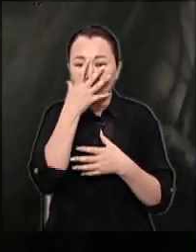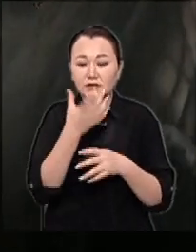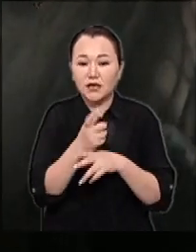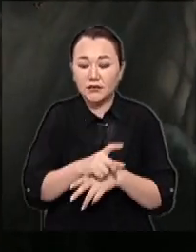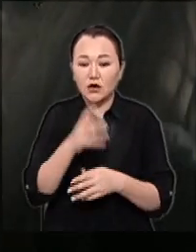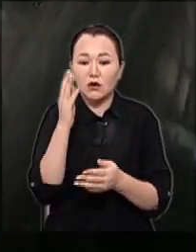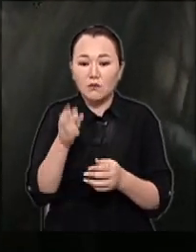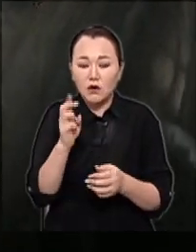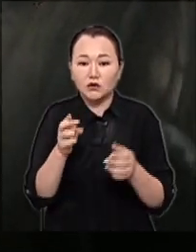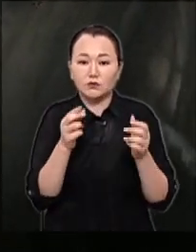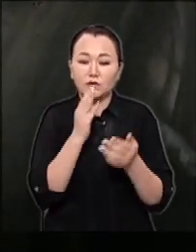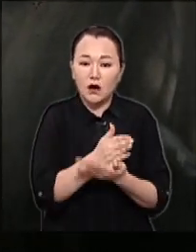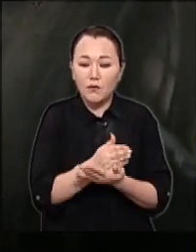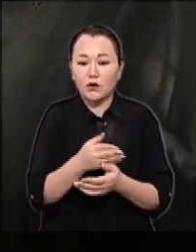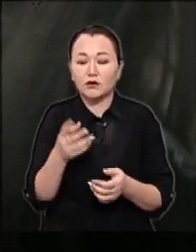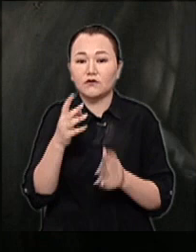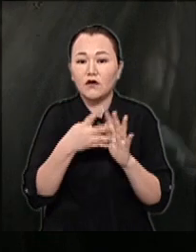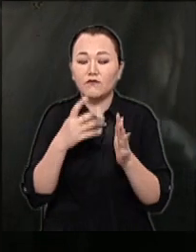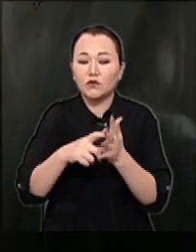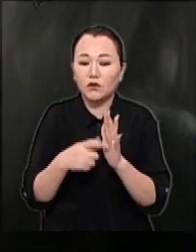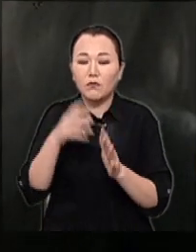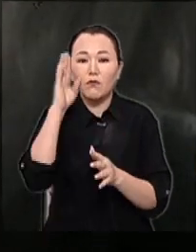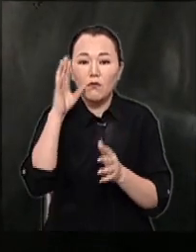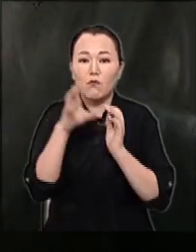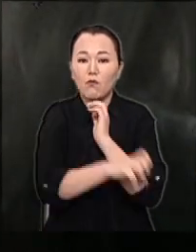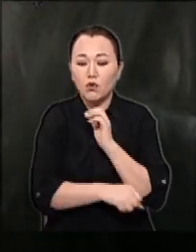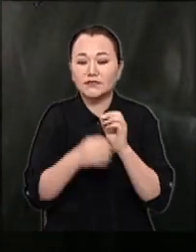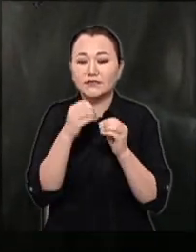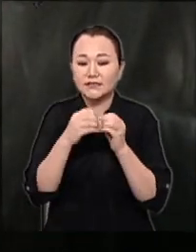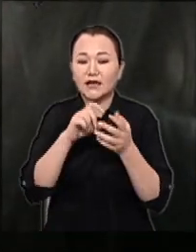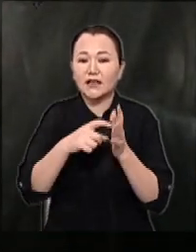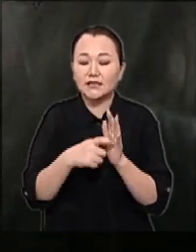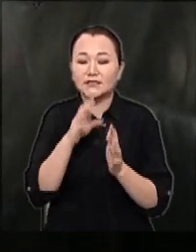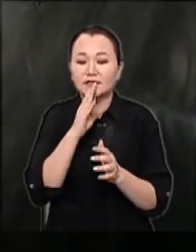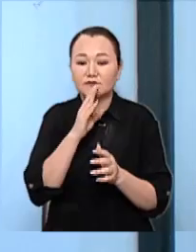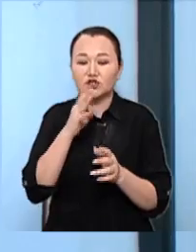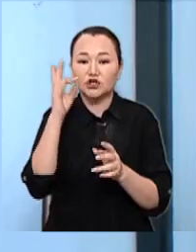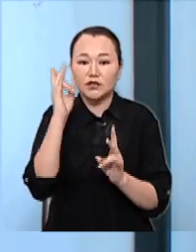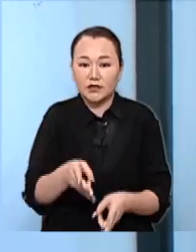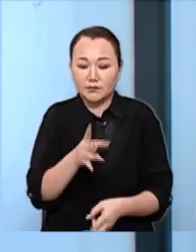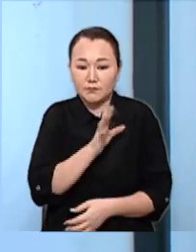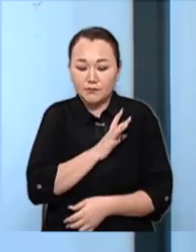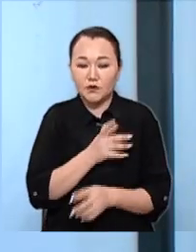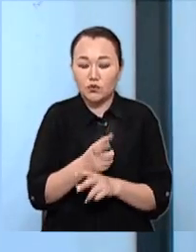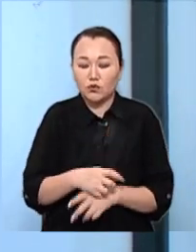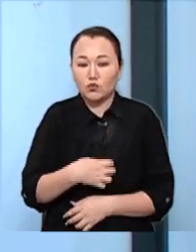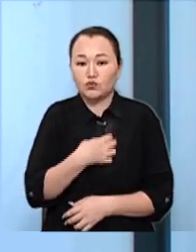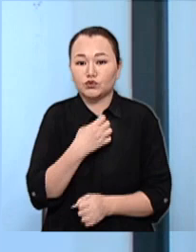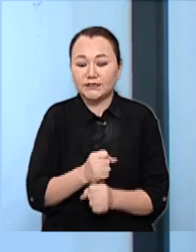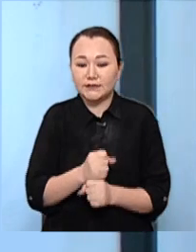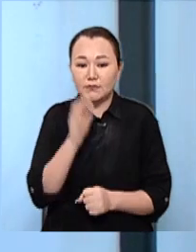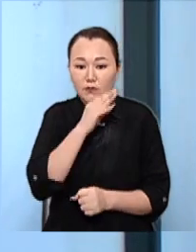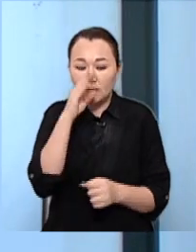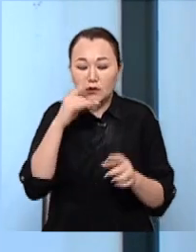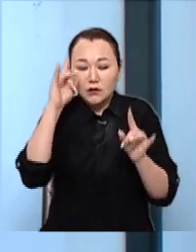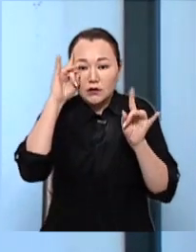пышақпен балта ұстап алған сосын 9-шы сыныптағы ұлды, кейін 10-шы сыныптағы қызды жаралады. Мұндай сұмдықты естіген ата-аналардың төбесіне